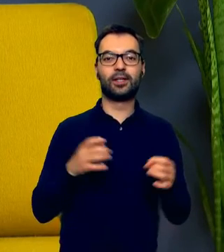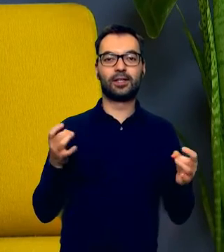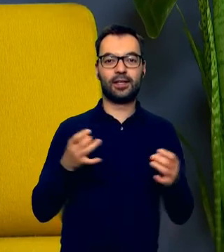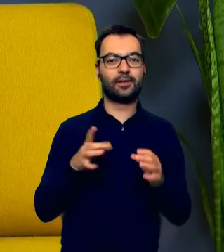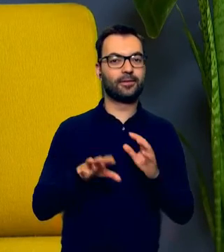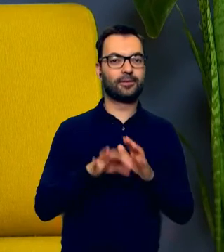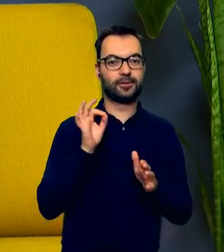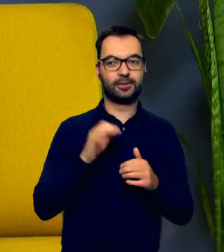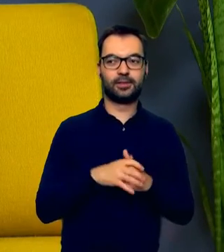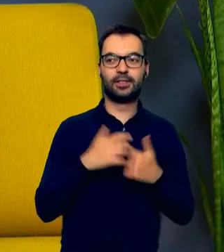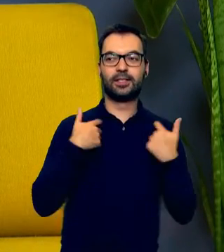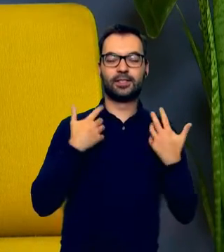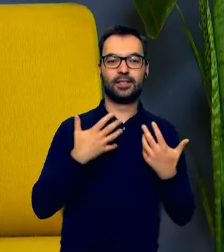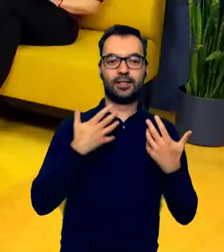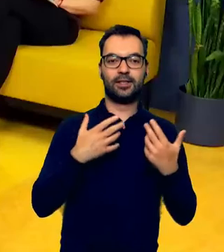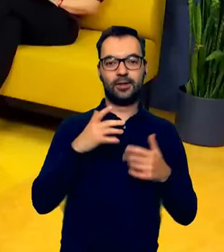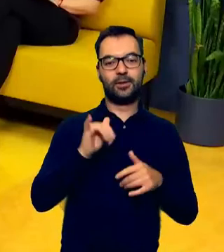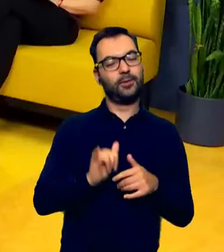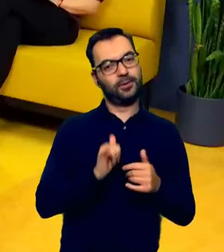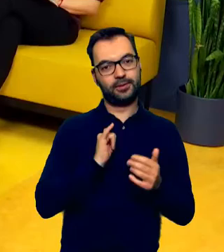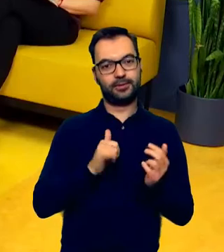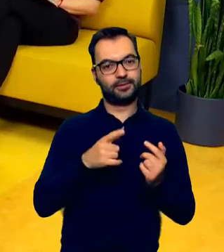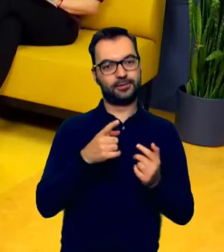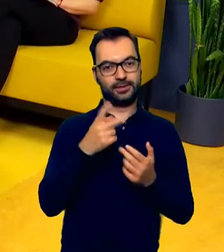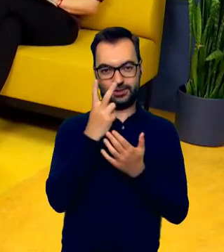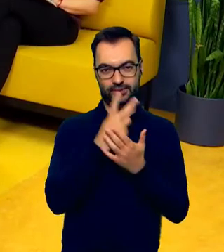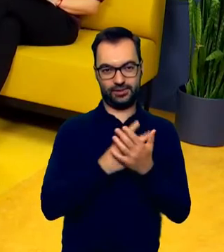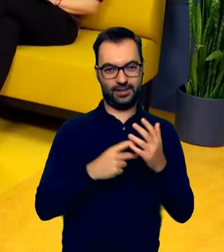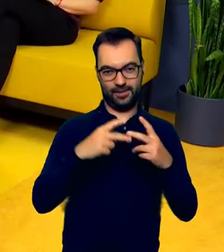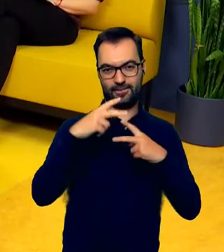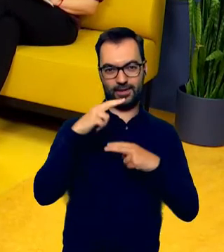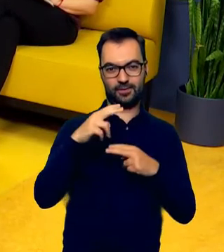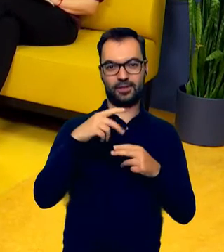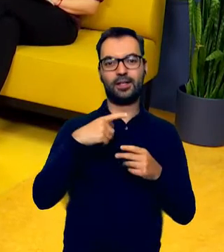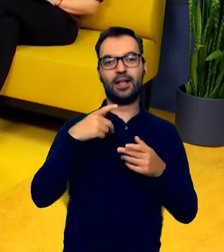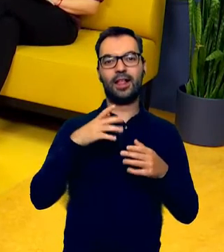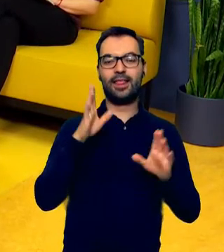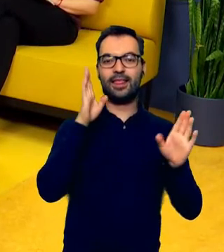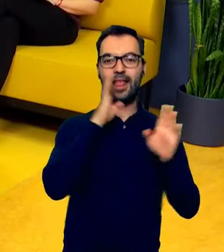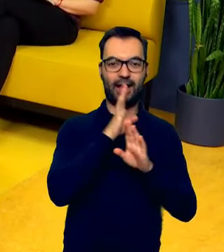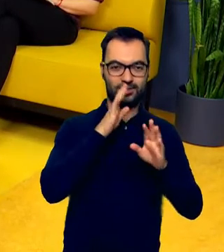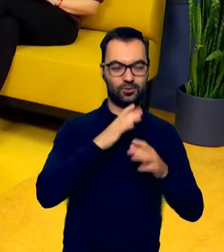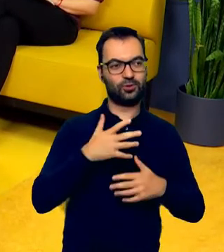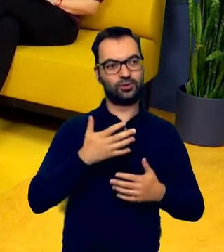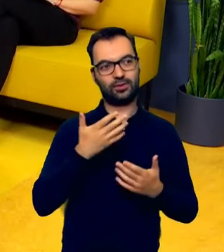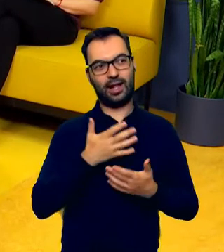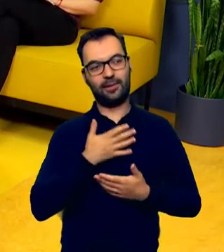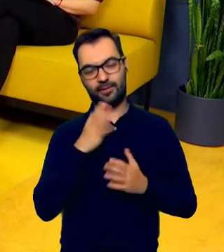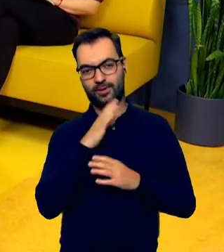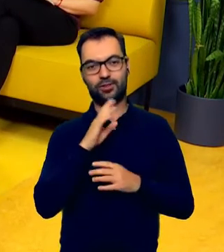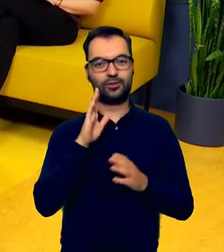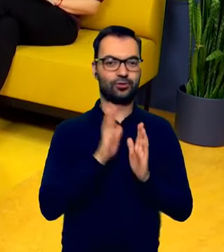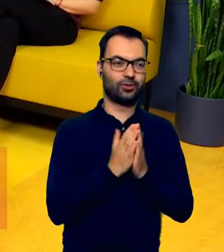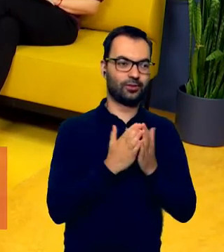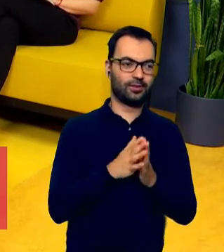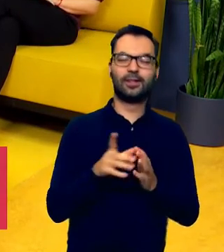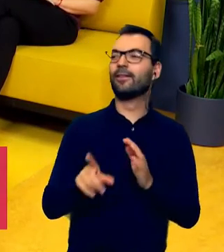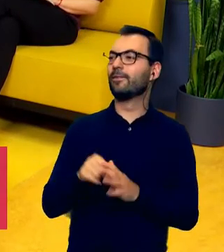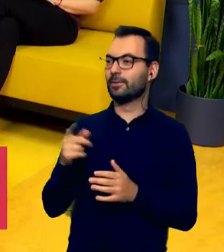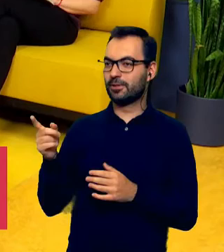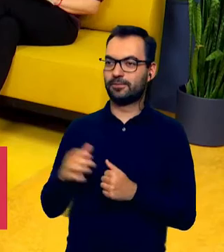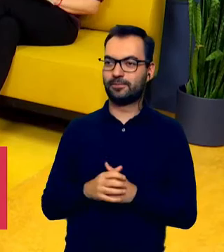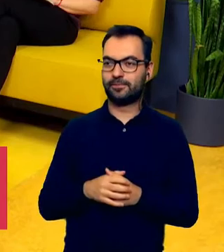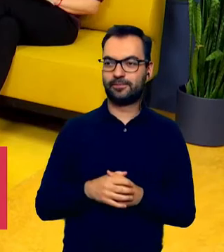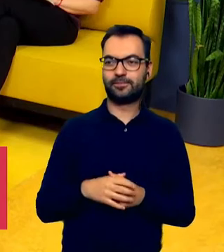gier przytoczyć? Bo chciałabym też od razu wprowadzić, czytając fragment książki, w jej nastrój naszych widzów. No, wybierz numer.